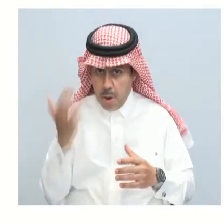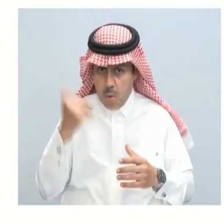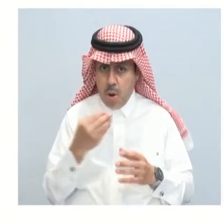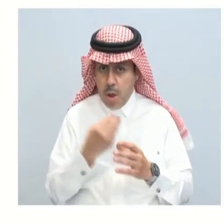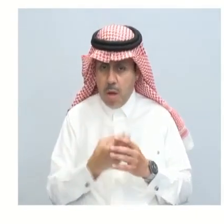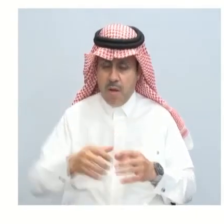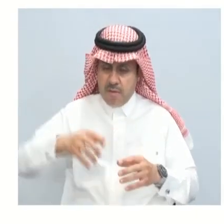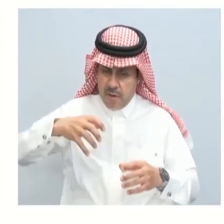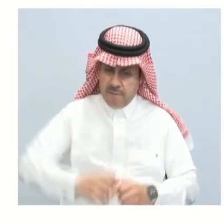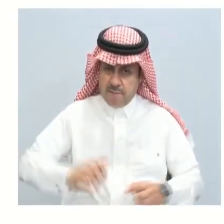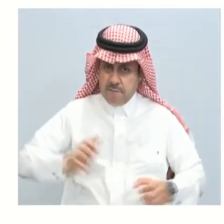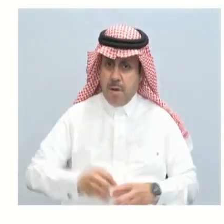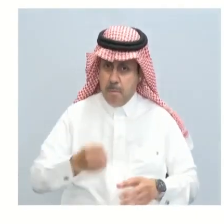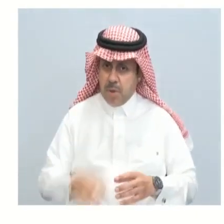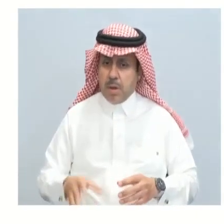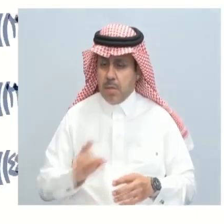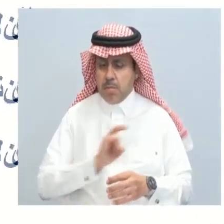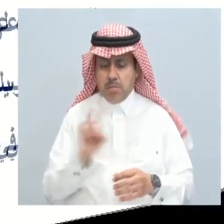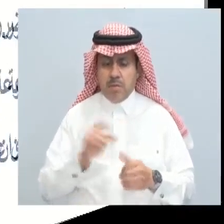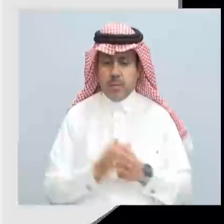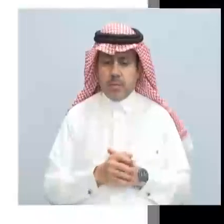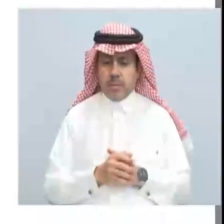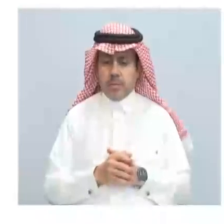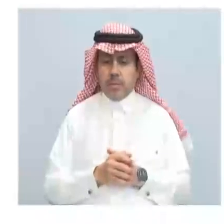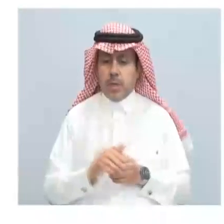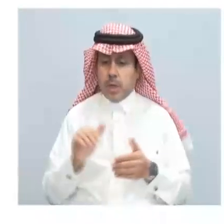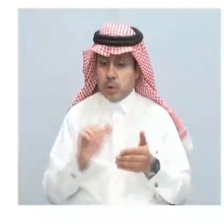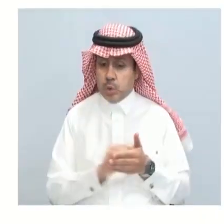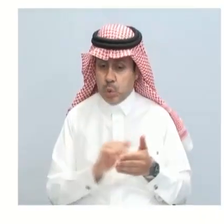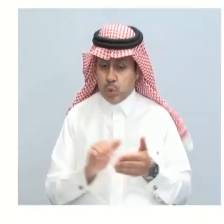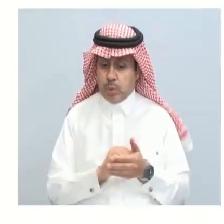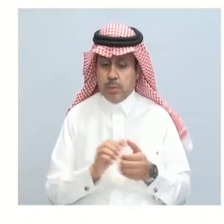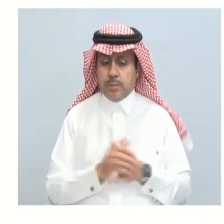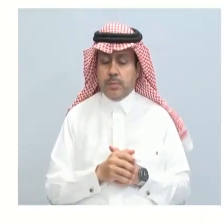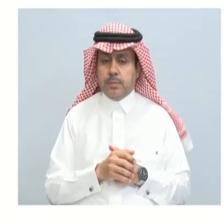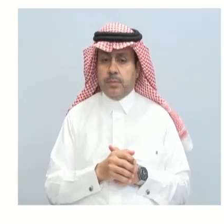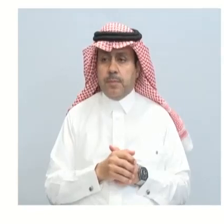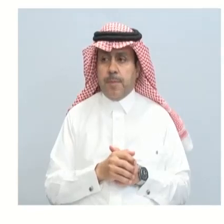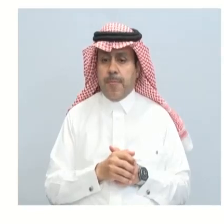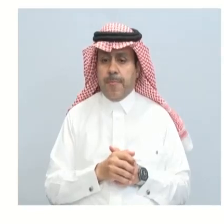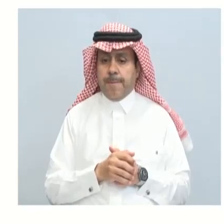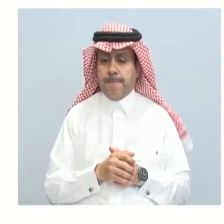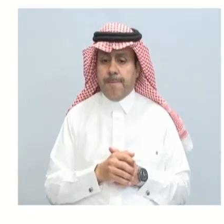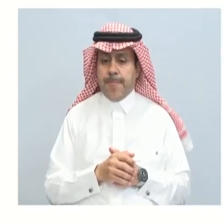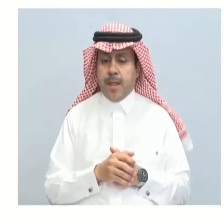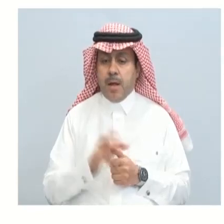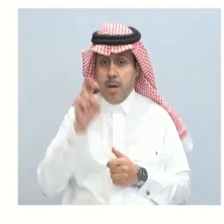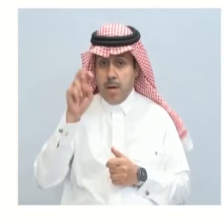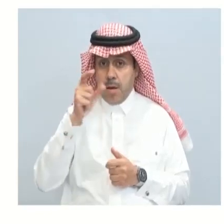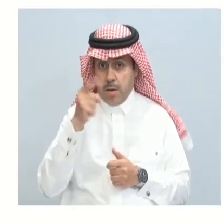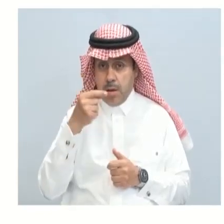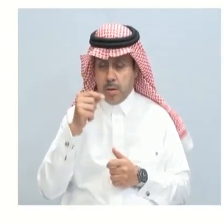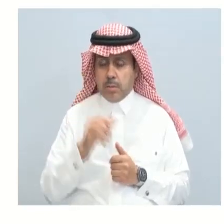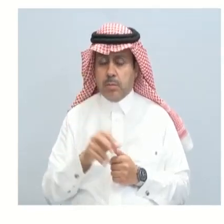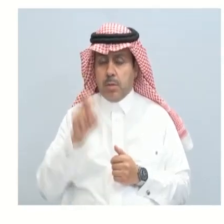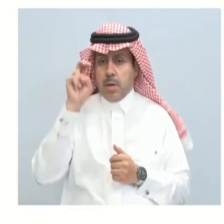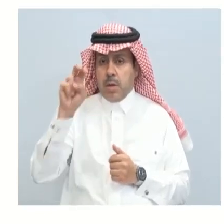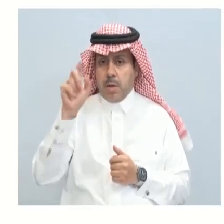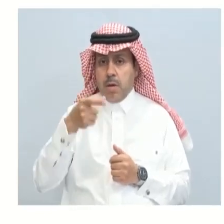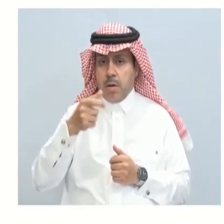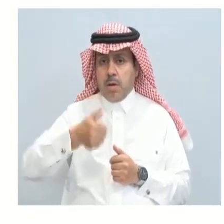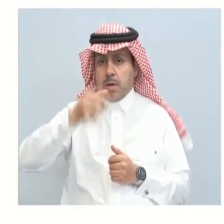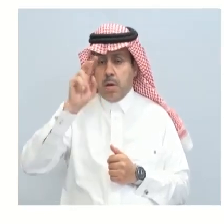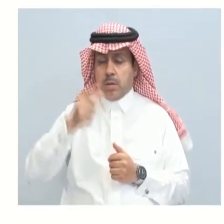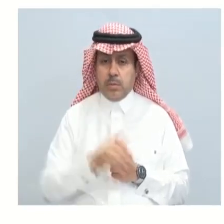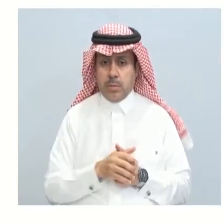يتعلق بهذه الشروط المهمه المعتبره في هذا هنا ناتي الى هذا القرار الذي اشرنا اليه قبل قليل